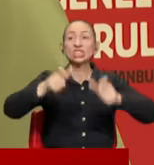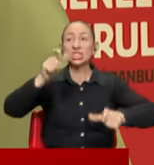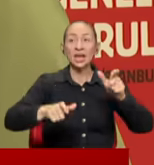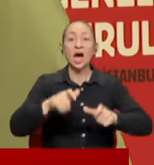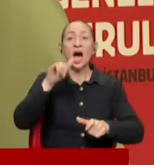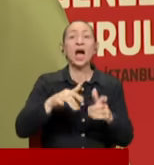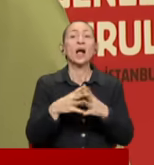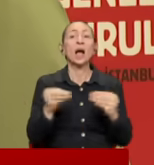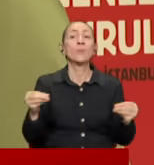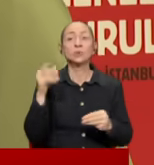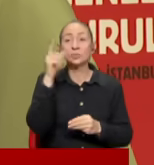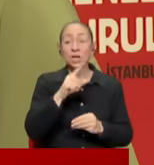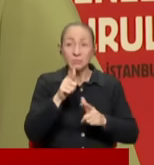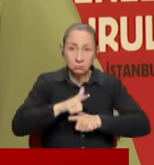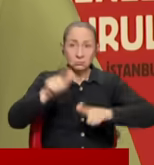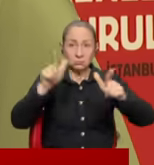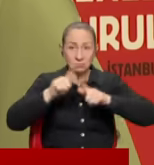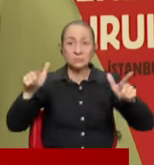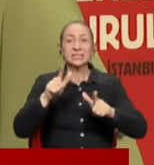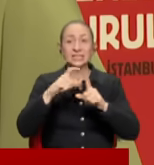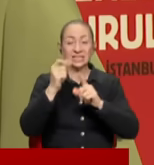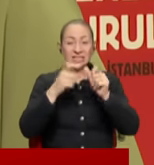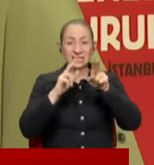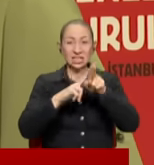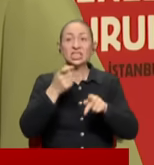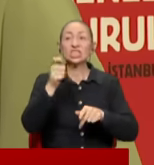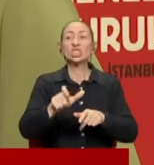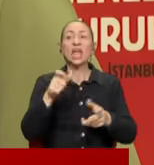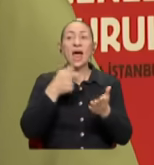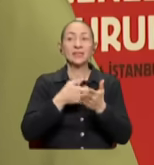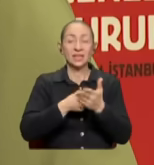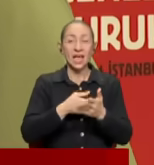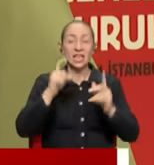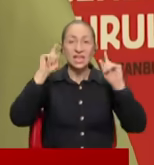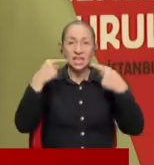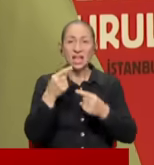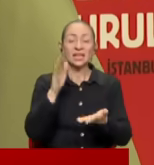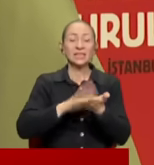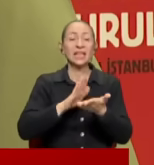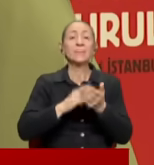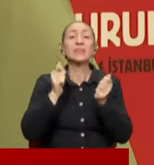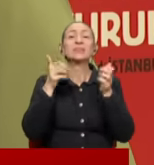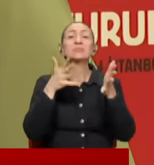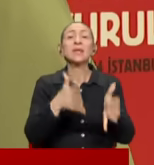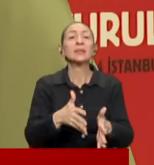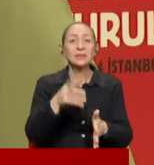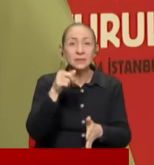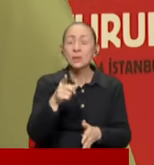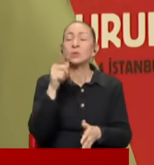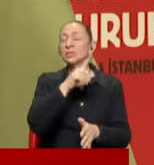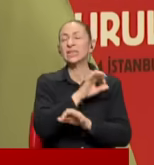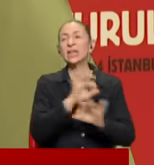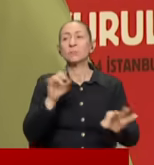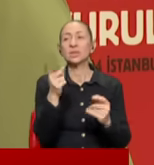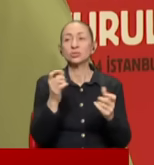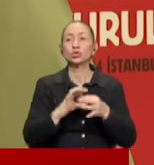işçilerin hak kaybına uğramasına ses yükselten DİSK, işçiler adına yetkililerden kıdem tazminatı konusunda somut